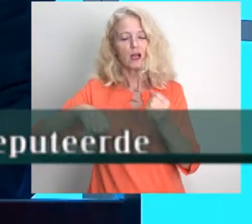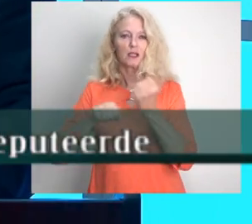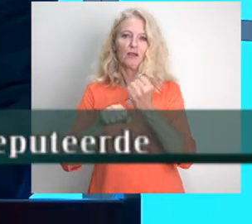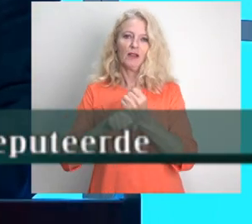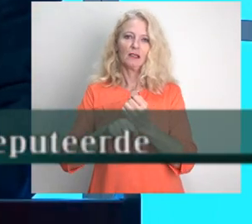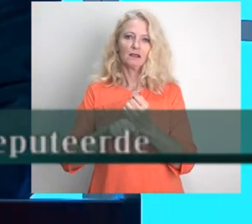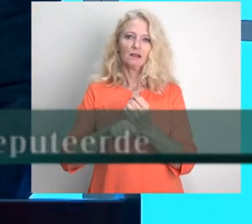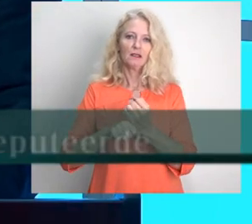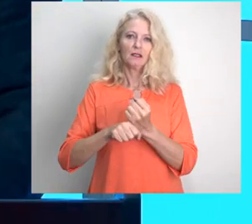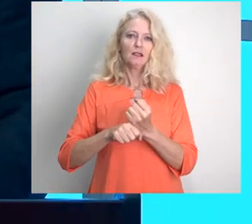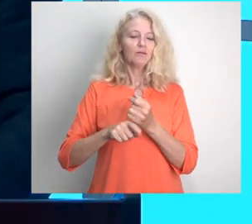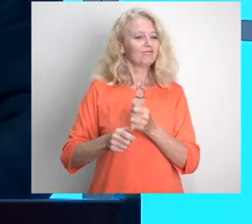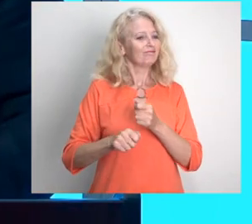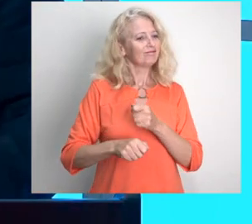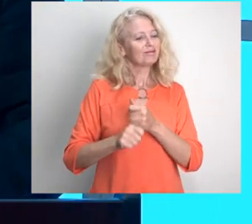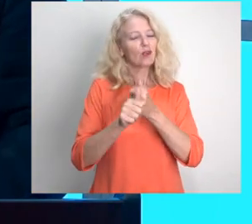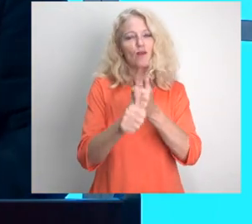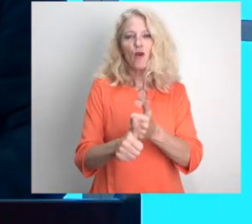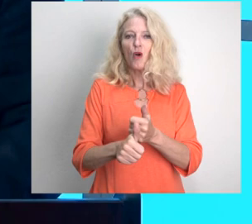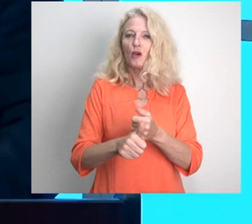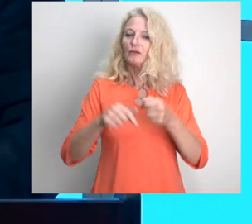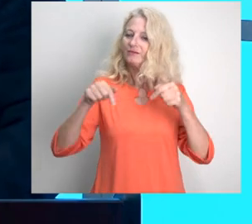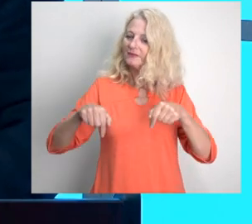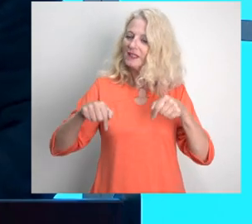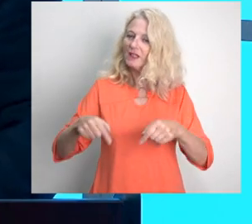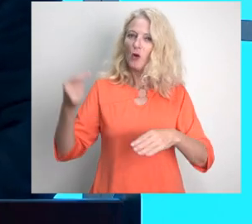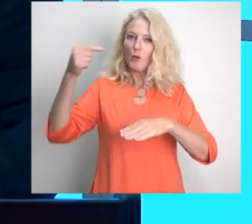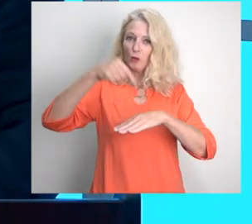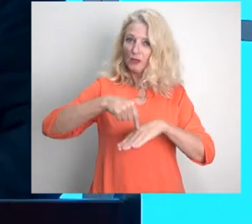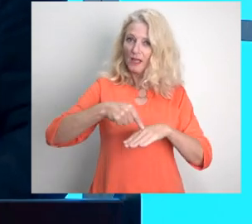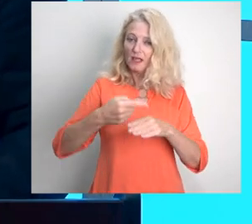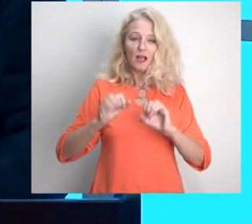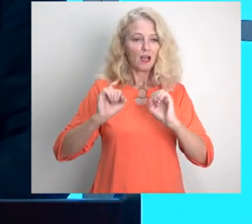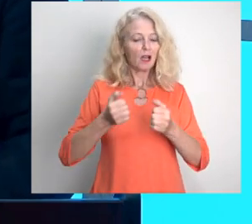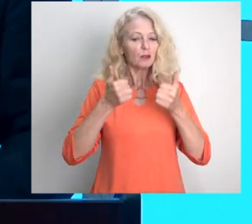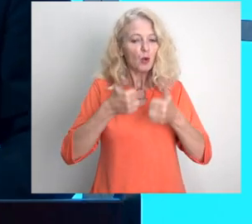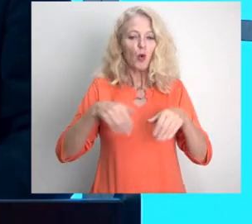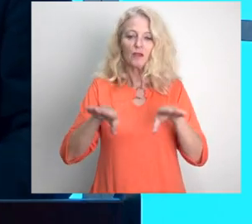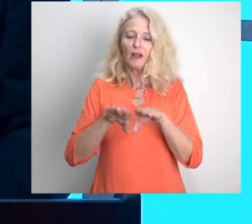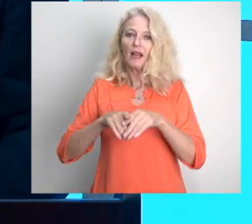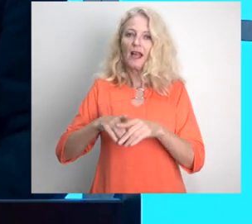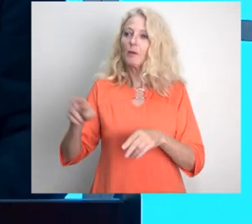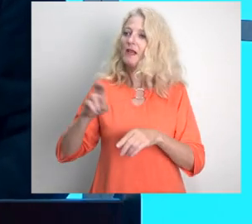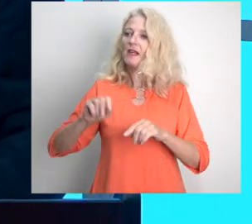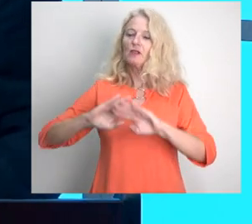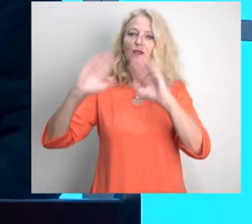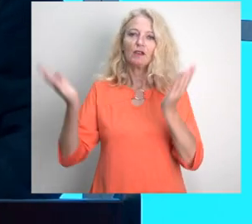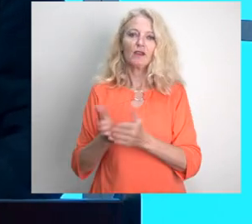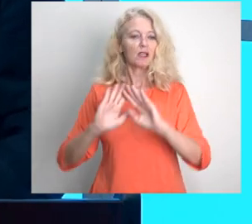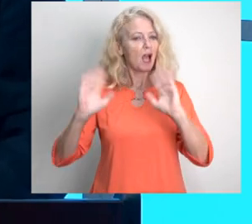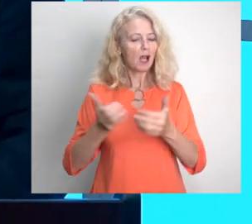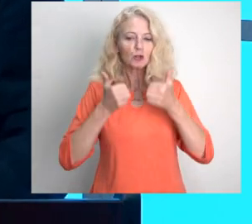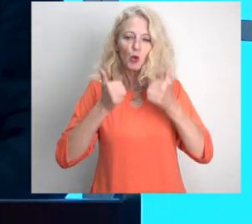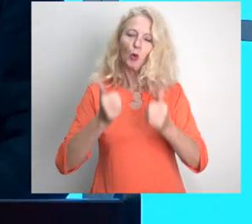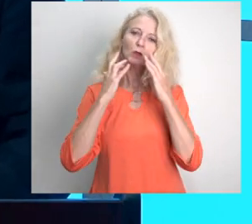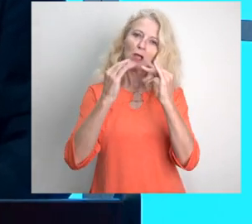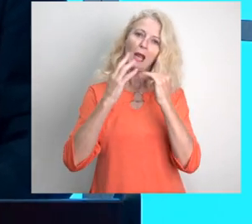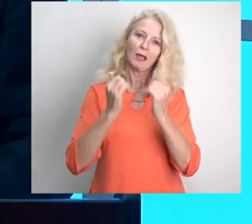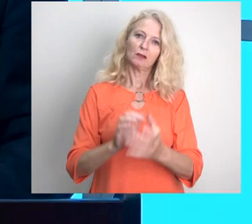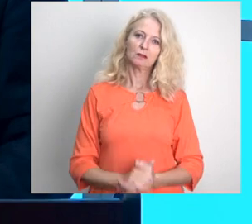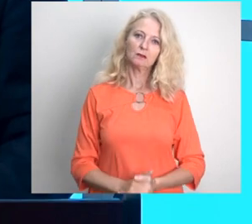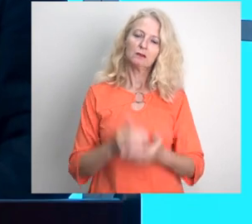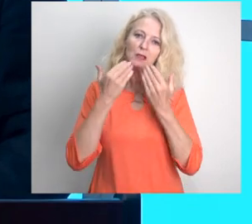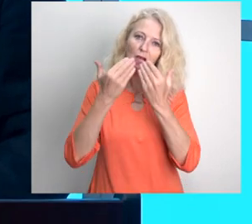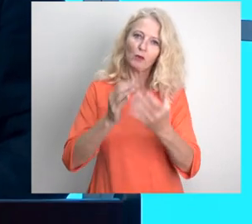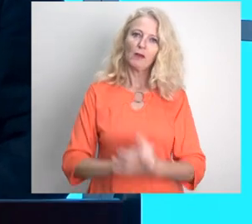die hebben zorg gedragen dat wij hier op Bonaire in vergelijking zeker met de rest van de wereld het toch de zaken